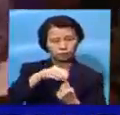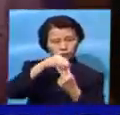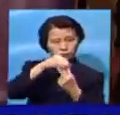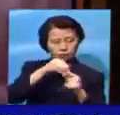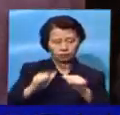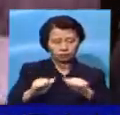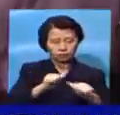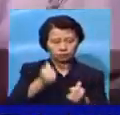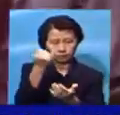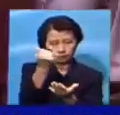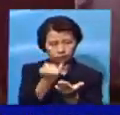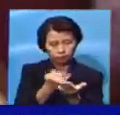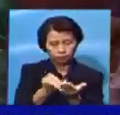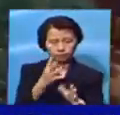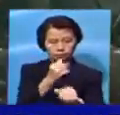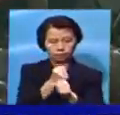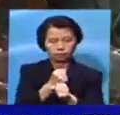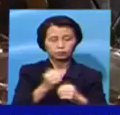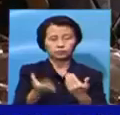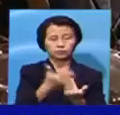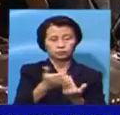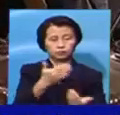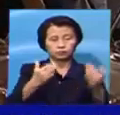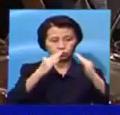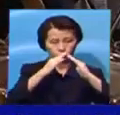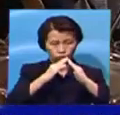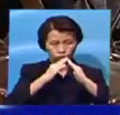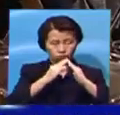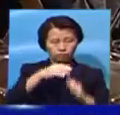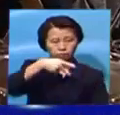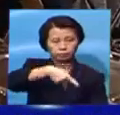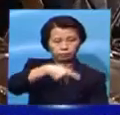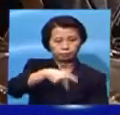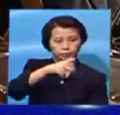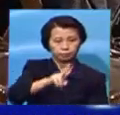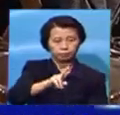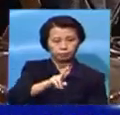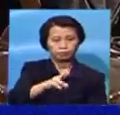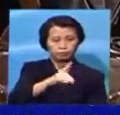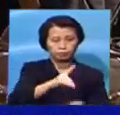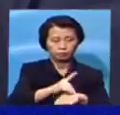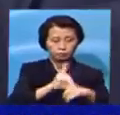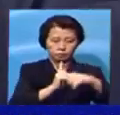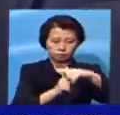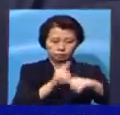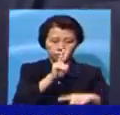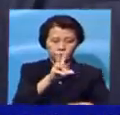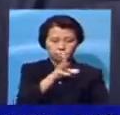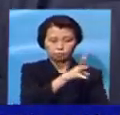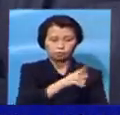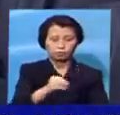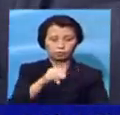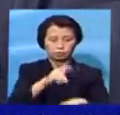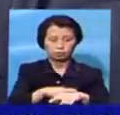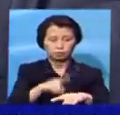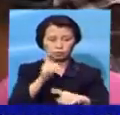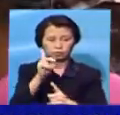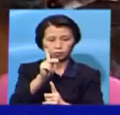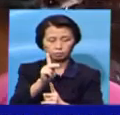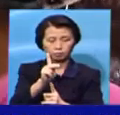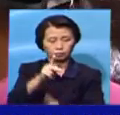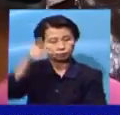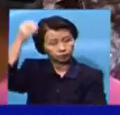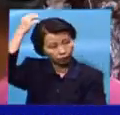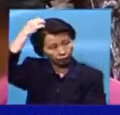seni untuk mendapatkan kemudahan rumah melalui program Perumahan Rakyat PPR iaitu di Simpang Dua dan juga di kepung Selangor dan